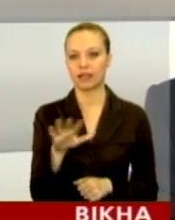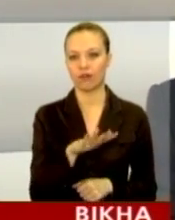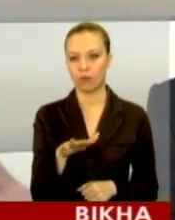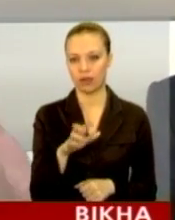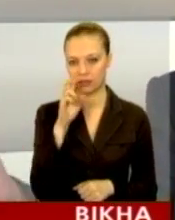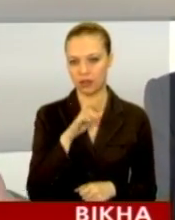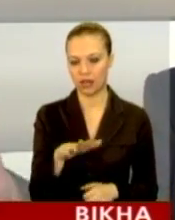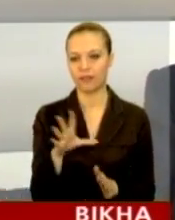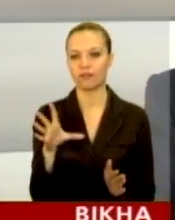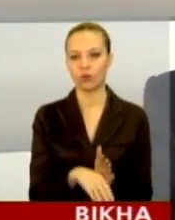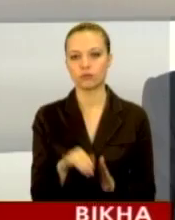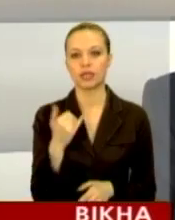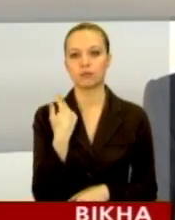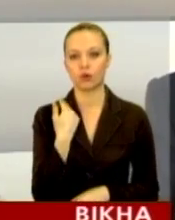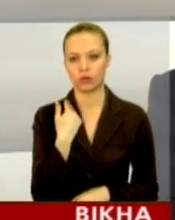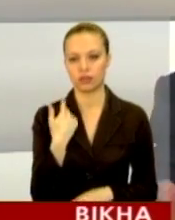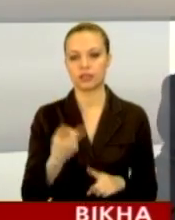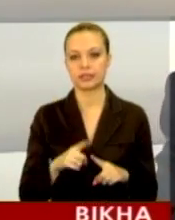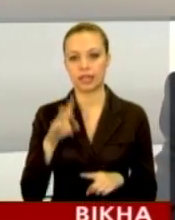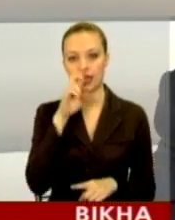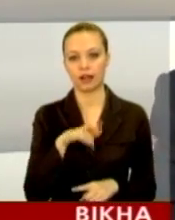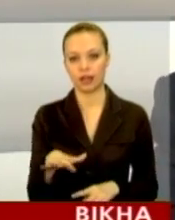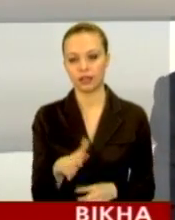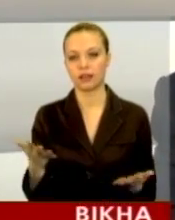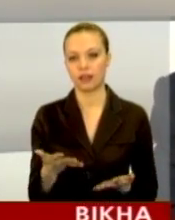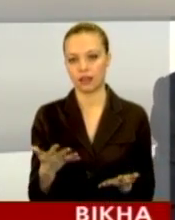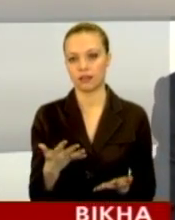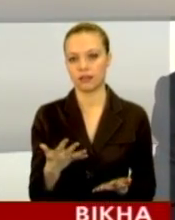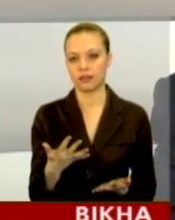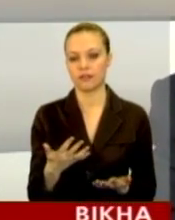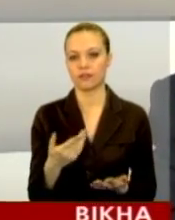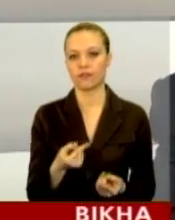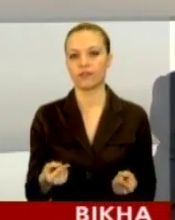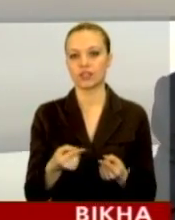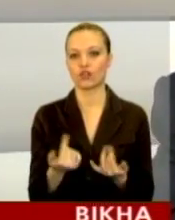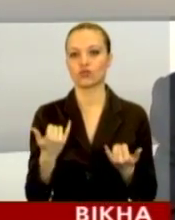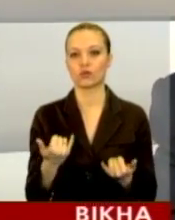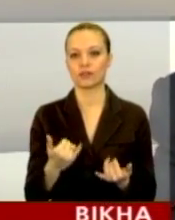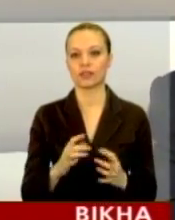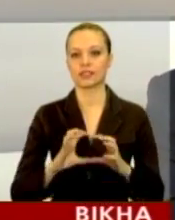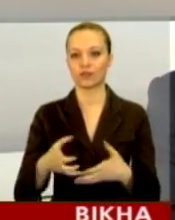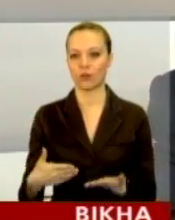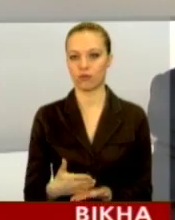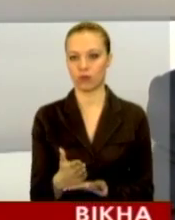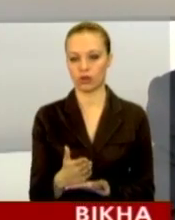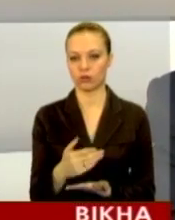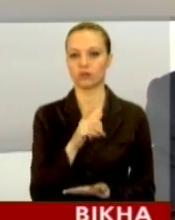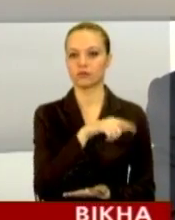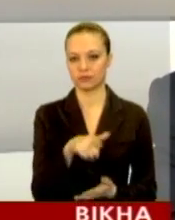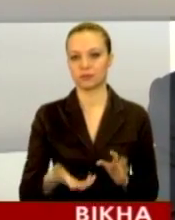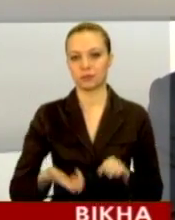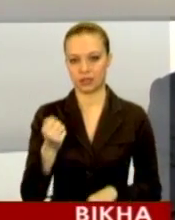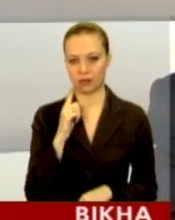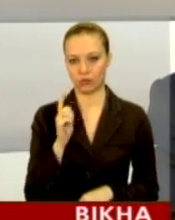європейських країн, в тому числі і Великобританія, це країни, які, власне кажучи, визначають сьогодні світову політику. Вони